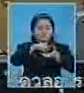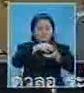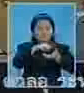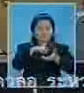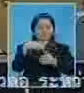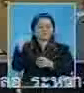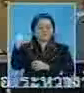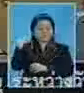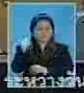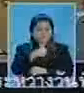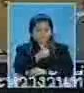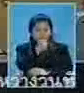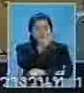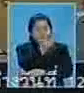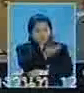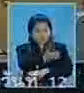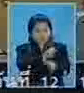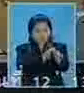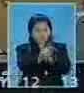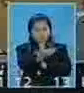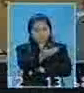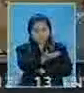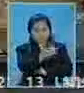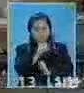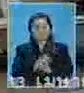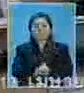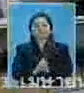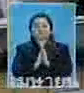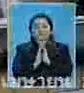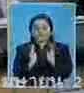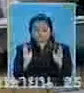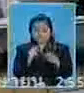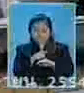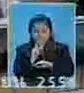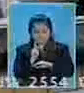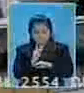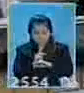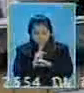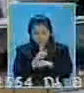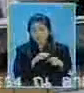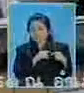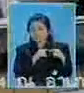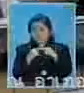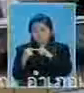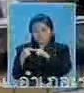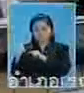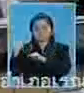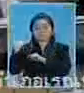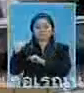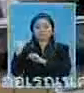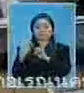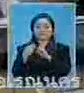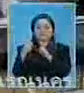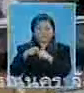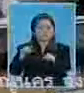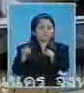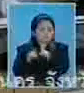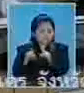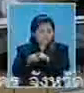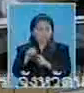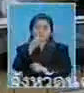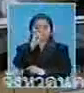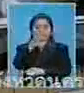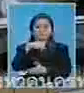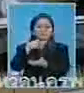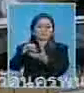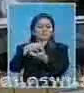ได้ก็เชิญท่านรัฐมนตรีต่อ ครับขอบคุณท่านประธานครับคือประเด็นทัศนะอย่างนี้ครับที่เป็นปัญหาท่านมองว่าเรื่องที่ท่